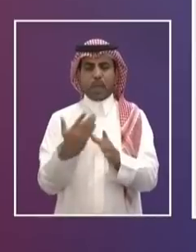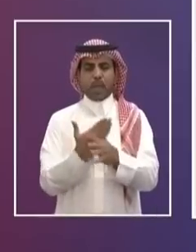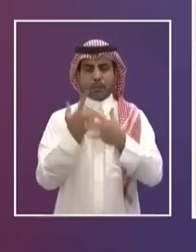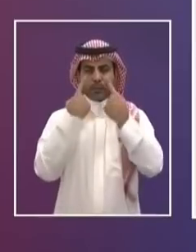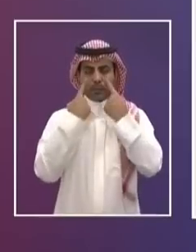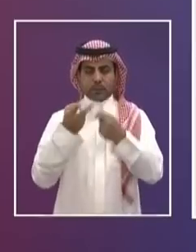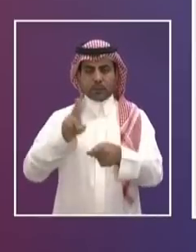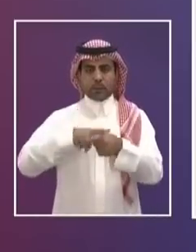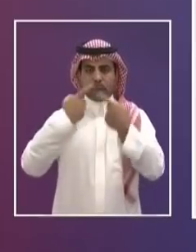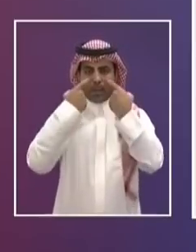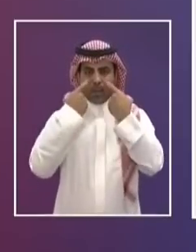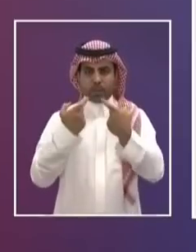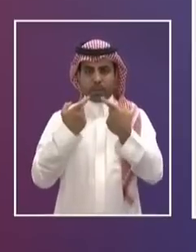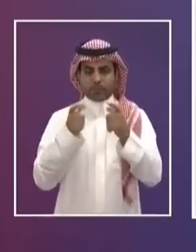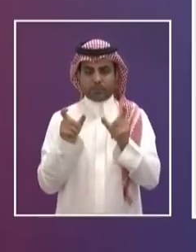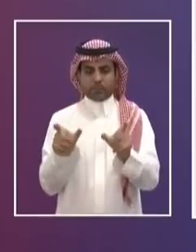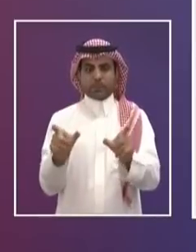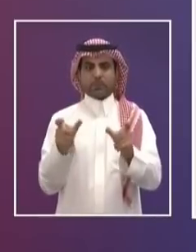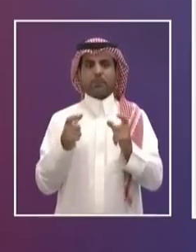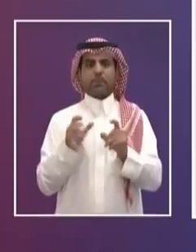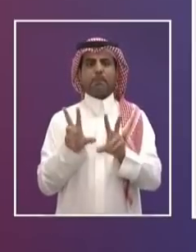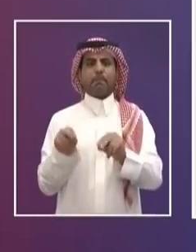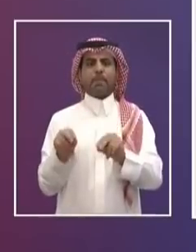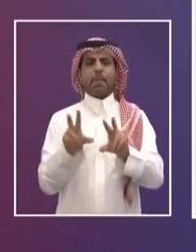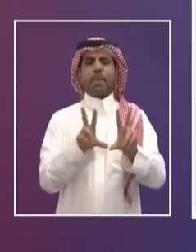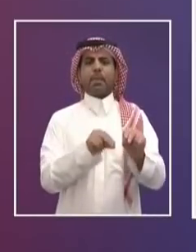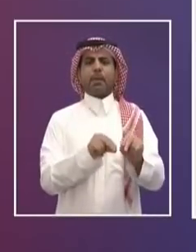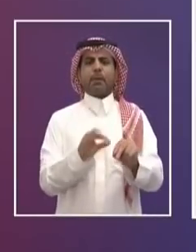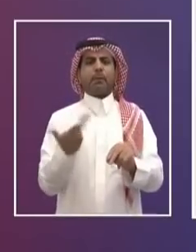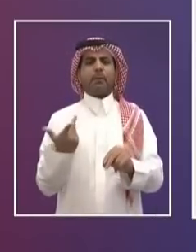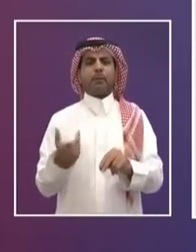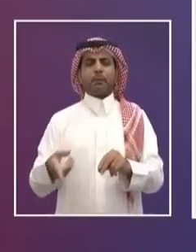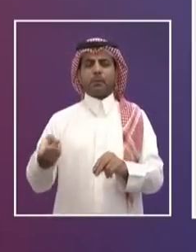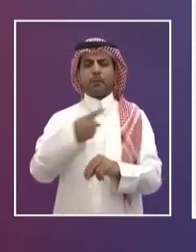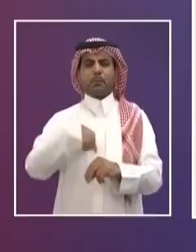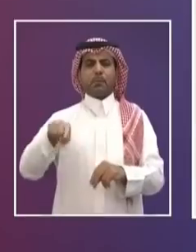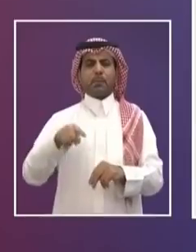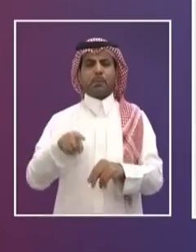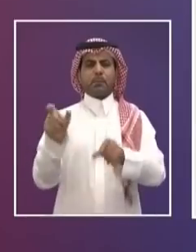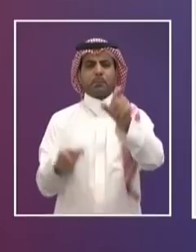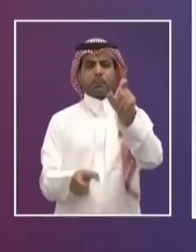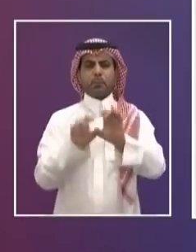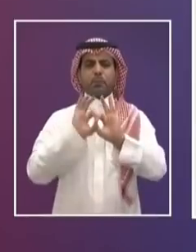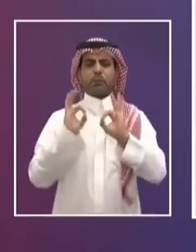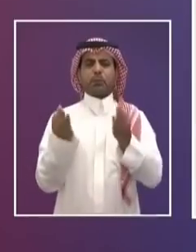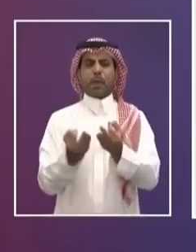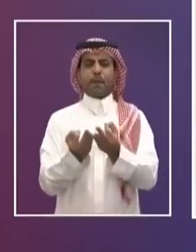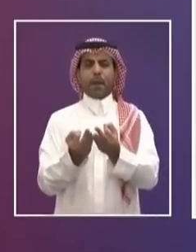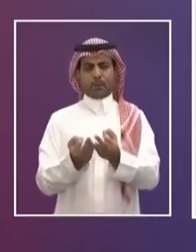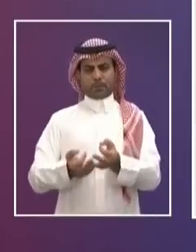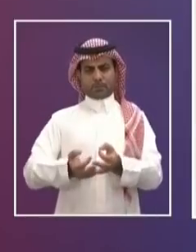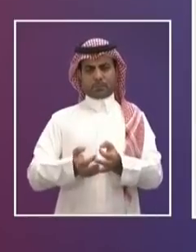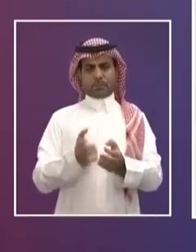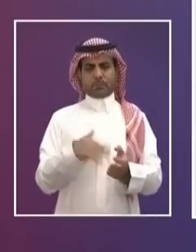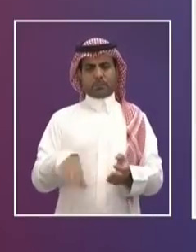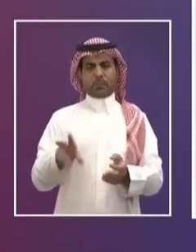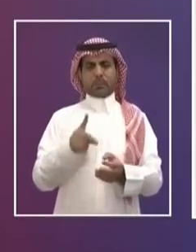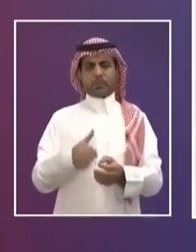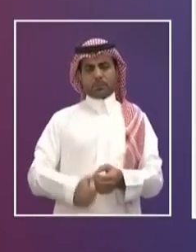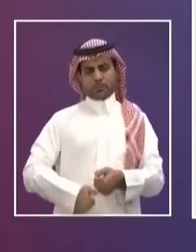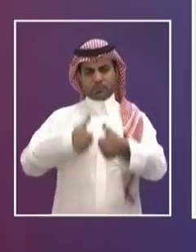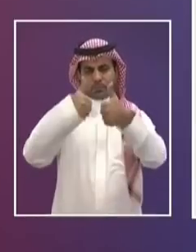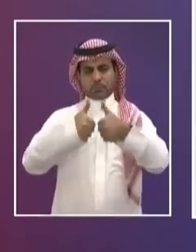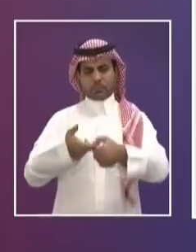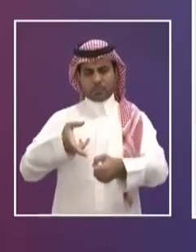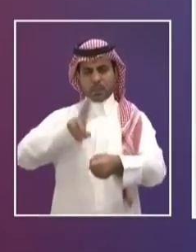الطبيعية بالحذر وبالالتزام زيهم زي بقية أو مثلهم مثل بقية أفراد المجتمع، وبإمكانهم